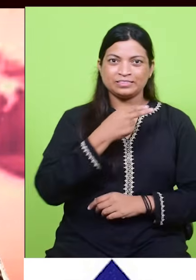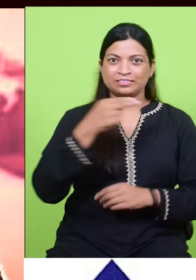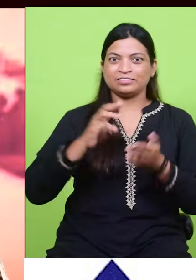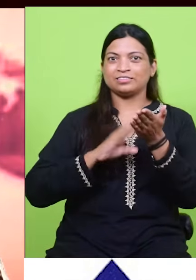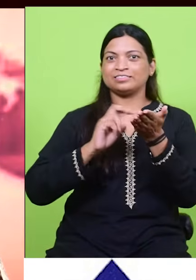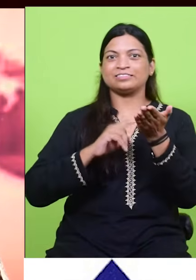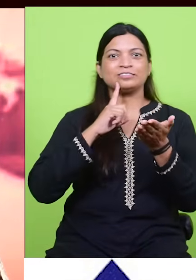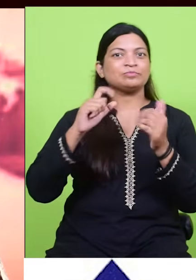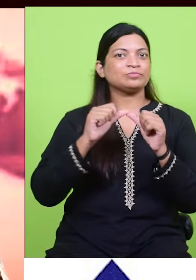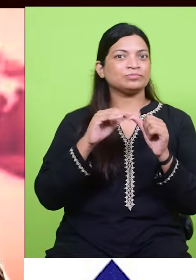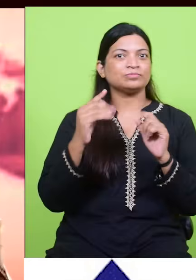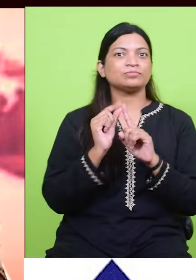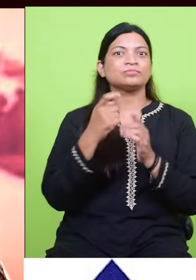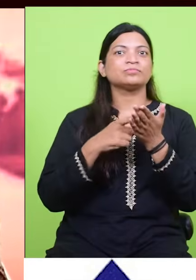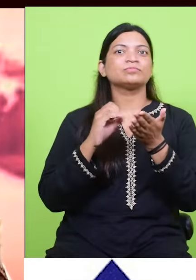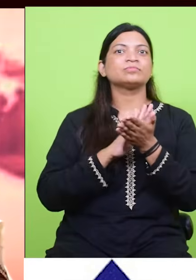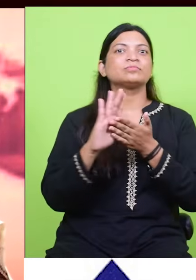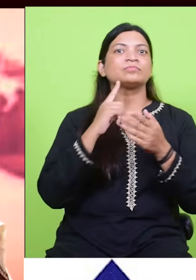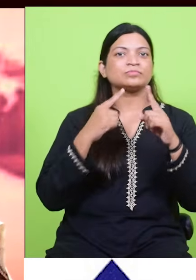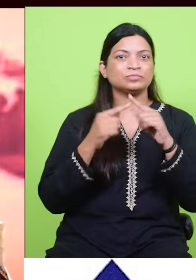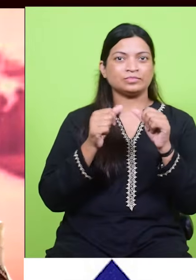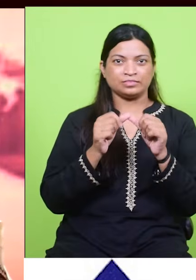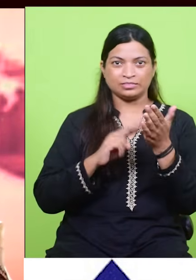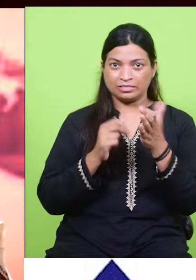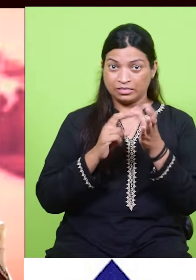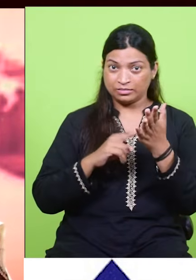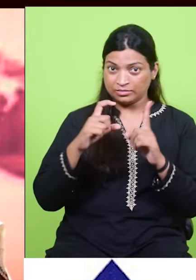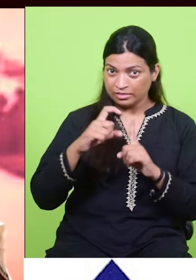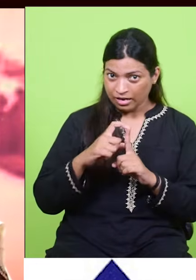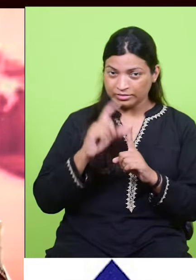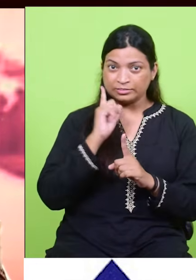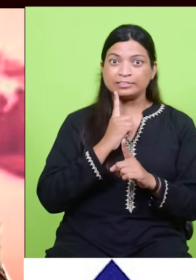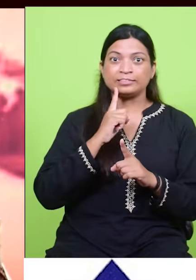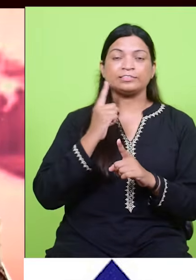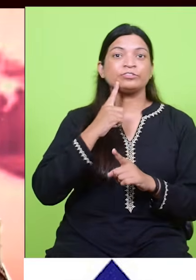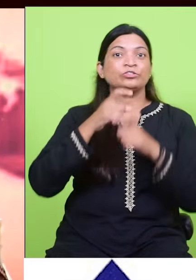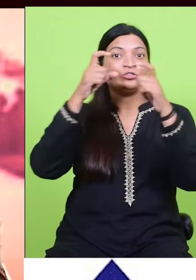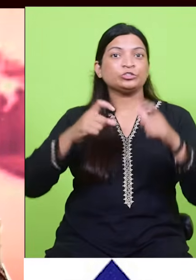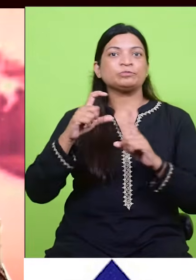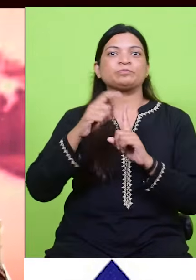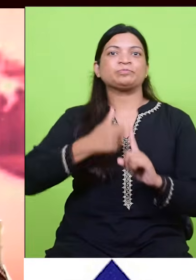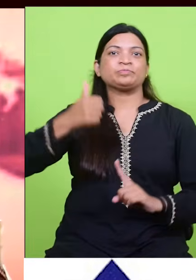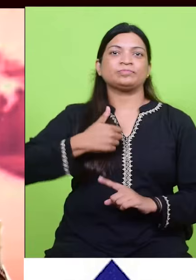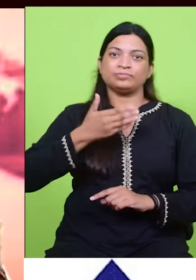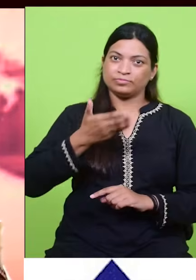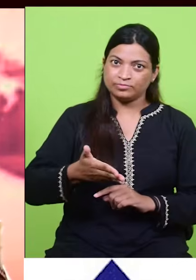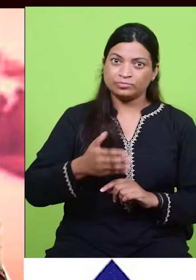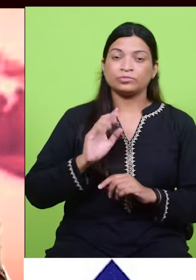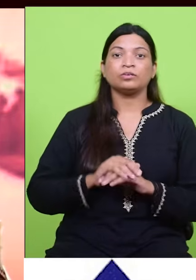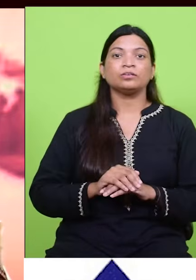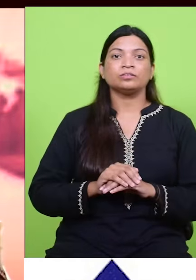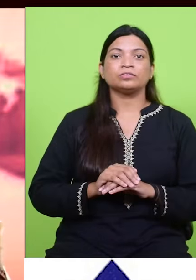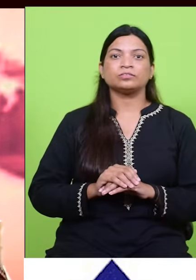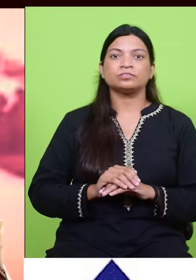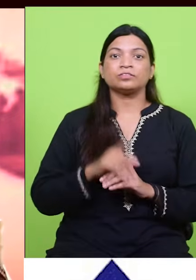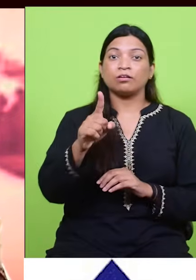बताएं। सभी को नमस्कार। मैं मोनिका पुरोहित, आनंद सर्विस सोसाइटी की डायरेक्टर को फाउंडर। आनंद सर्विस सोसाइटी पिछले 27 सालों से